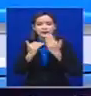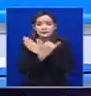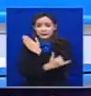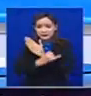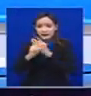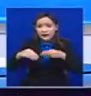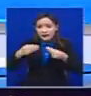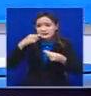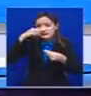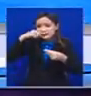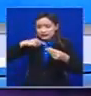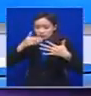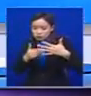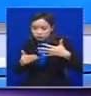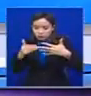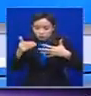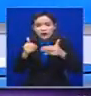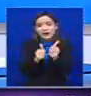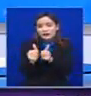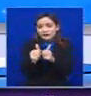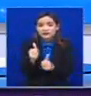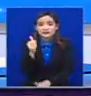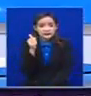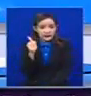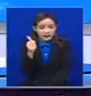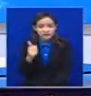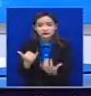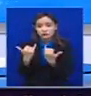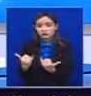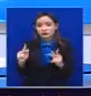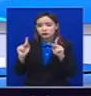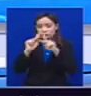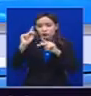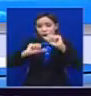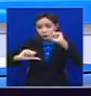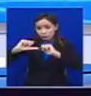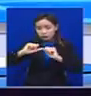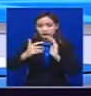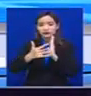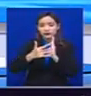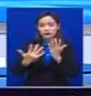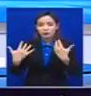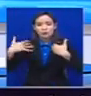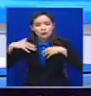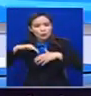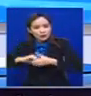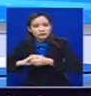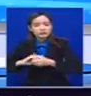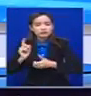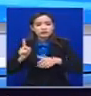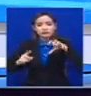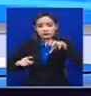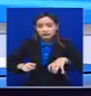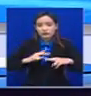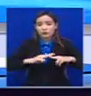เพื่อให้ประเทศไทยเติบโตแล้วก็แข่งขันได้โดยล่าสุดนะครับกระทรวงวิทยาศาสตร์และเทคโนโลยีมีการร่วมกับภาคเอกชนครับเดินหน้าส่งเสริมการวิ